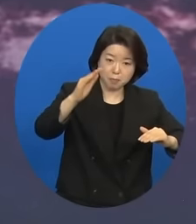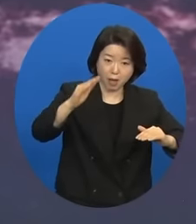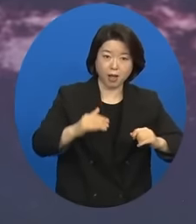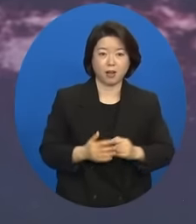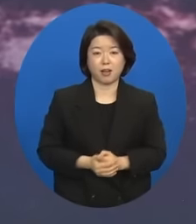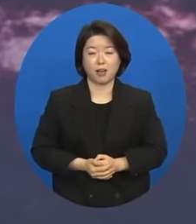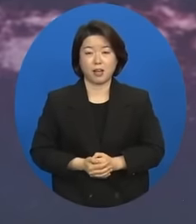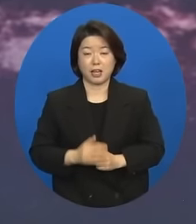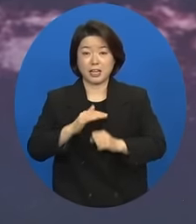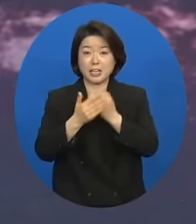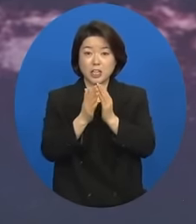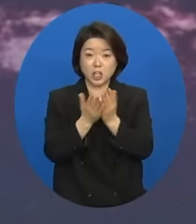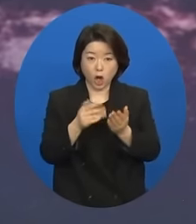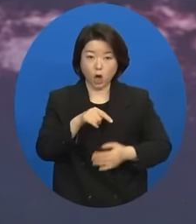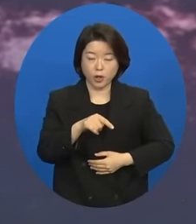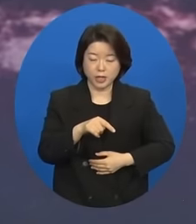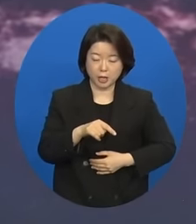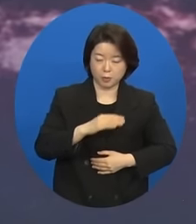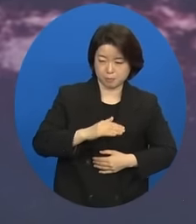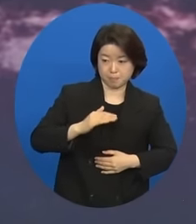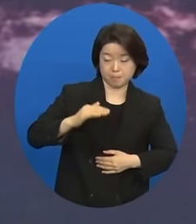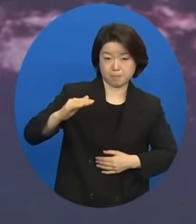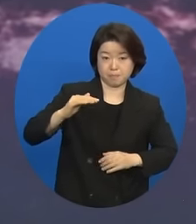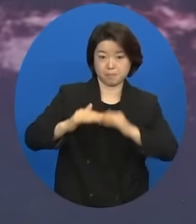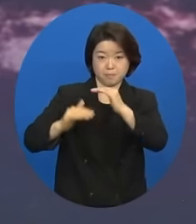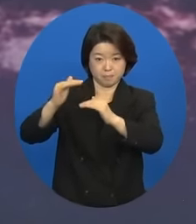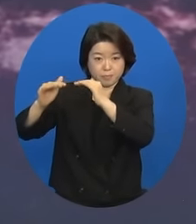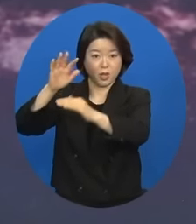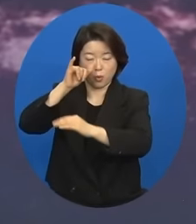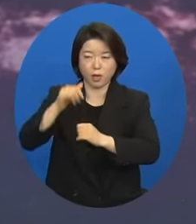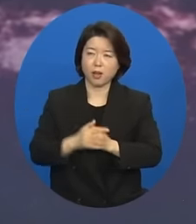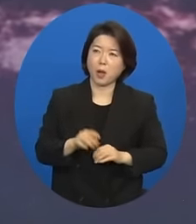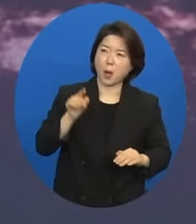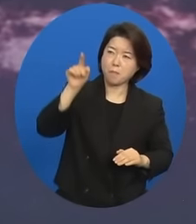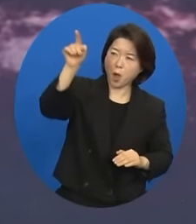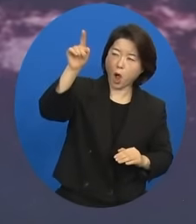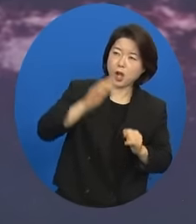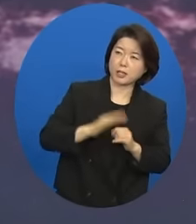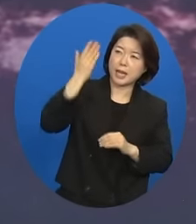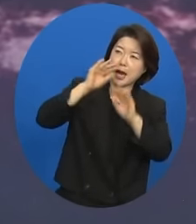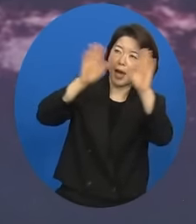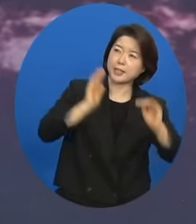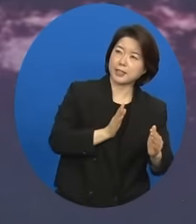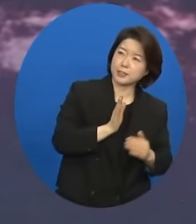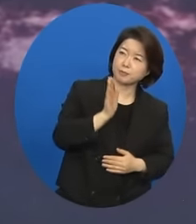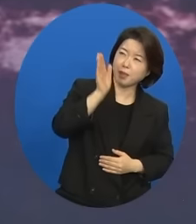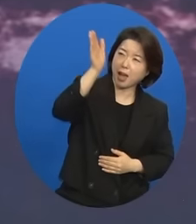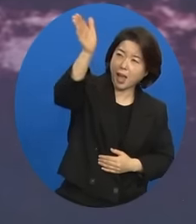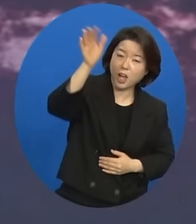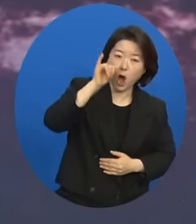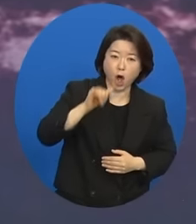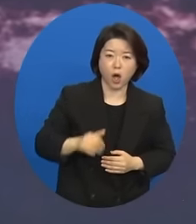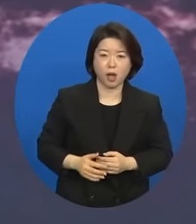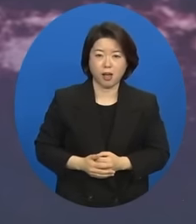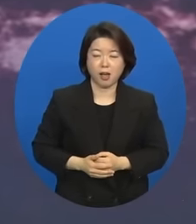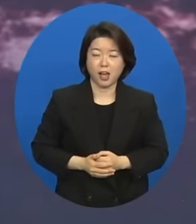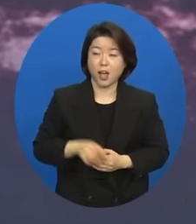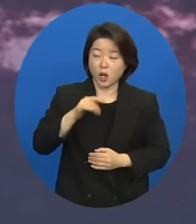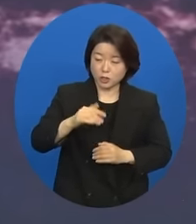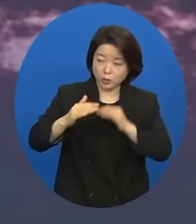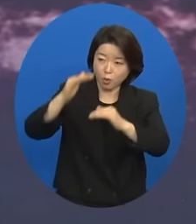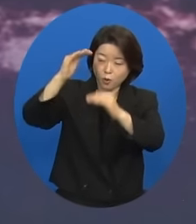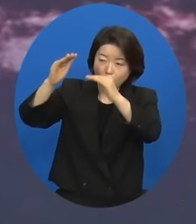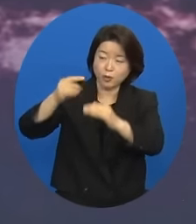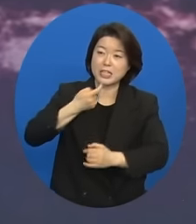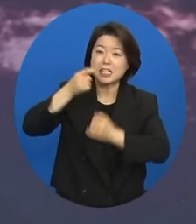번역이고는 스웨이라 번역을 계라고 번역을 했죠 그 꼭대기가 하늘까지 다해 있었고 계를 천사들이 오르락